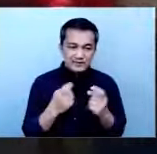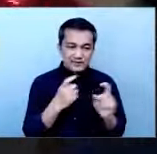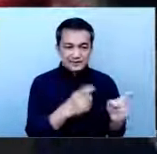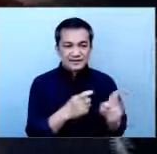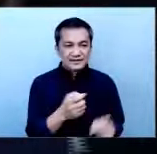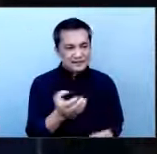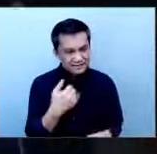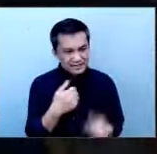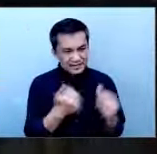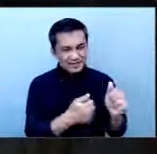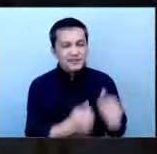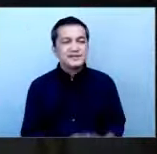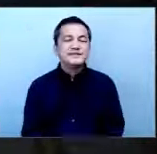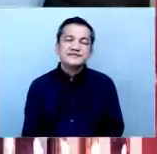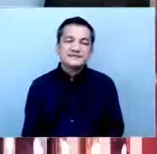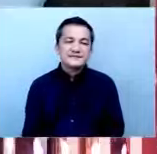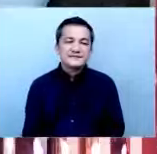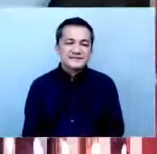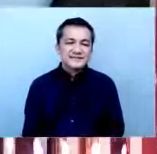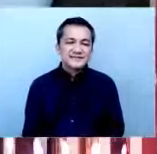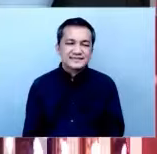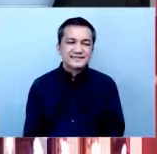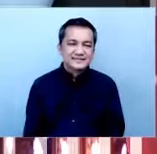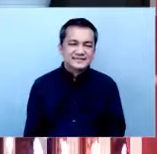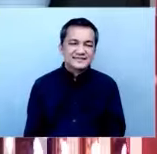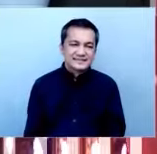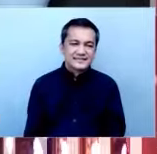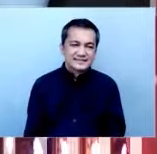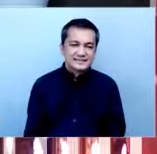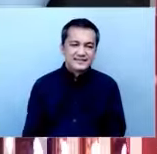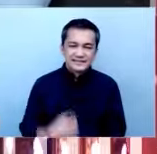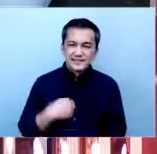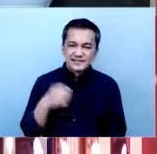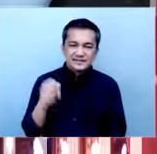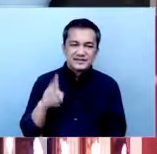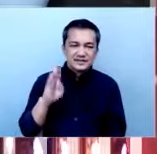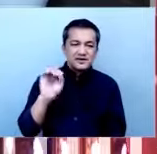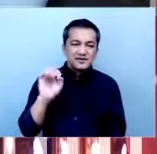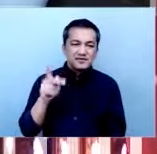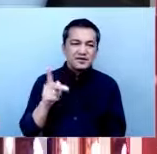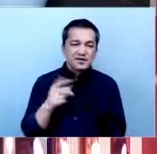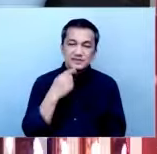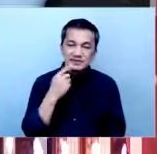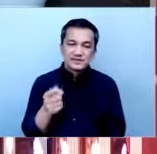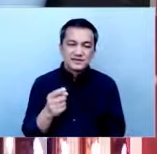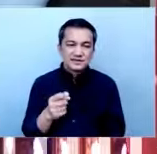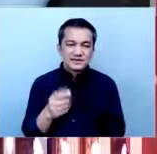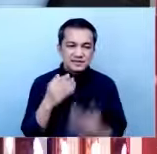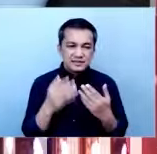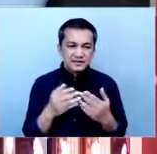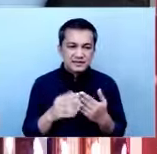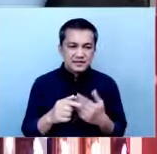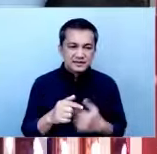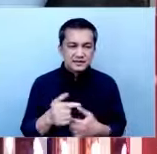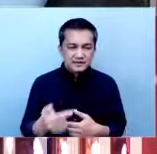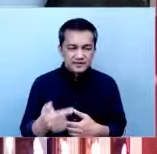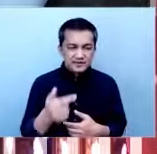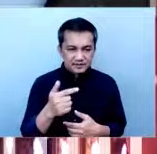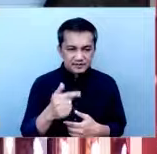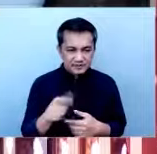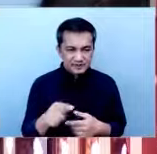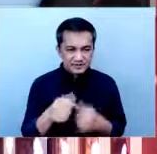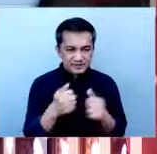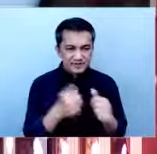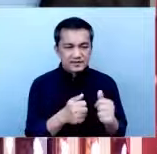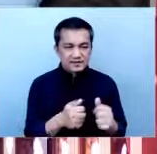dyan, habol-habol na. Oh, Elaine, magpapabili yata si Bok sa'yo. Maraming salamat at balik sa'yo na sana makahabol